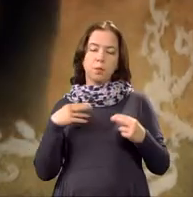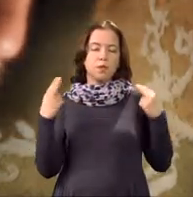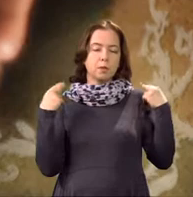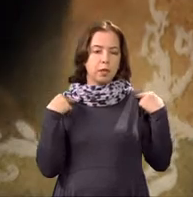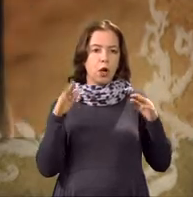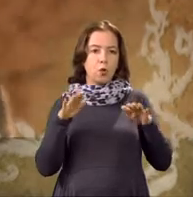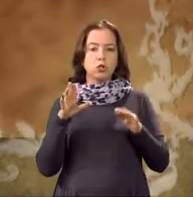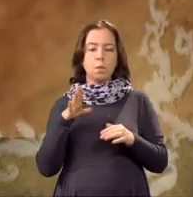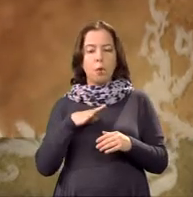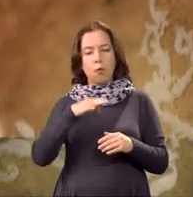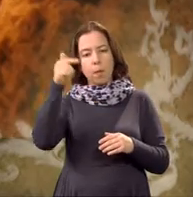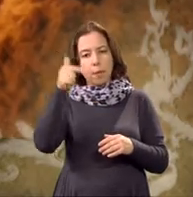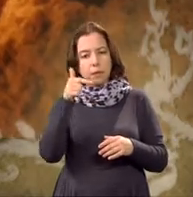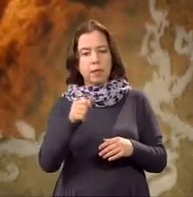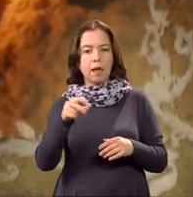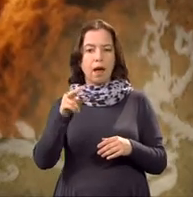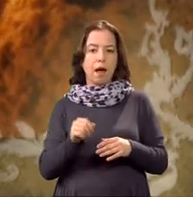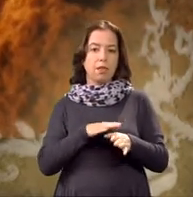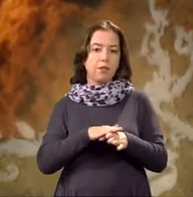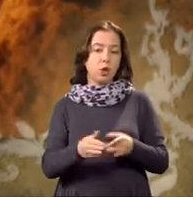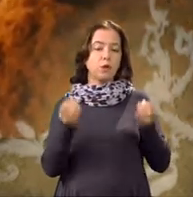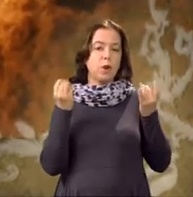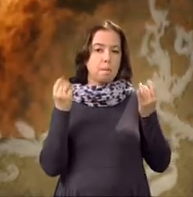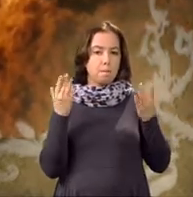був письменним, але виконував